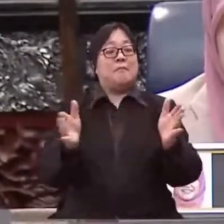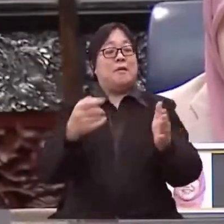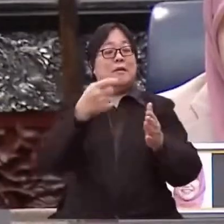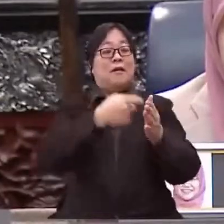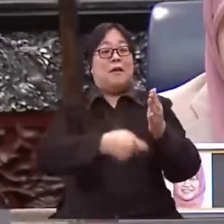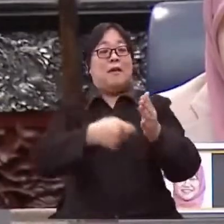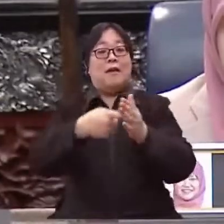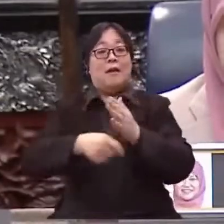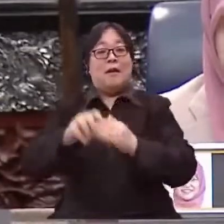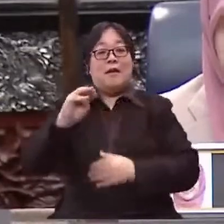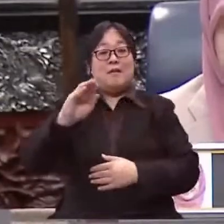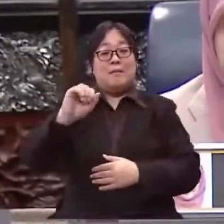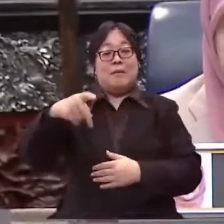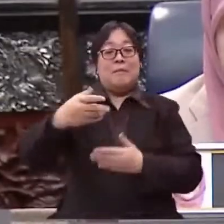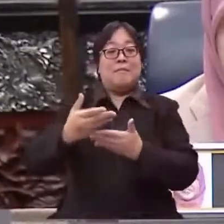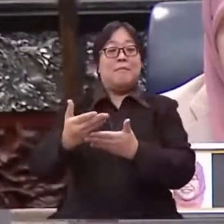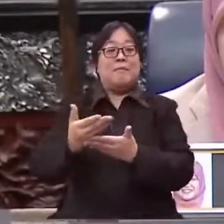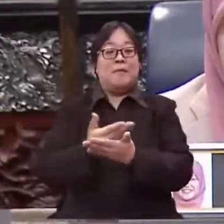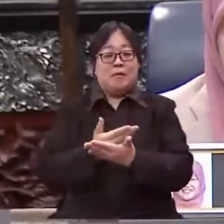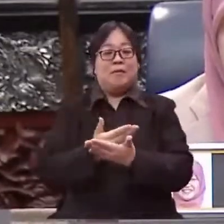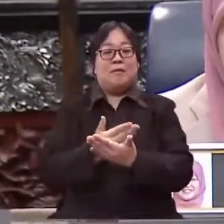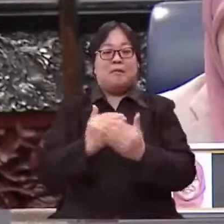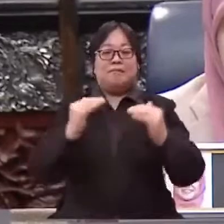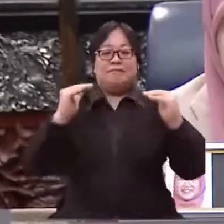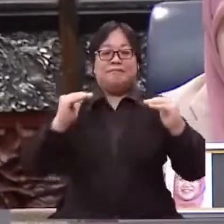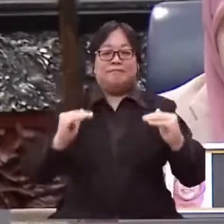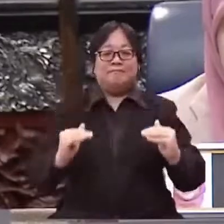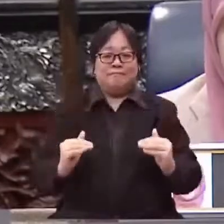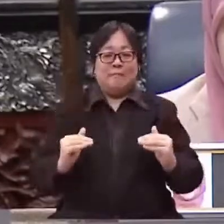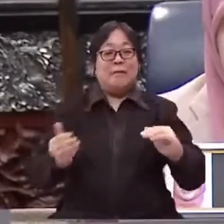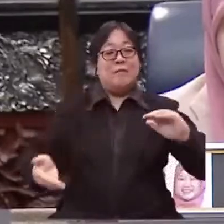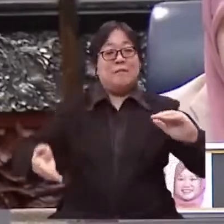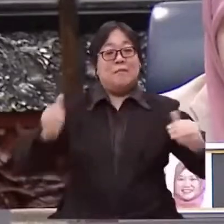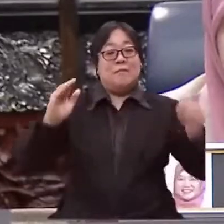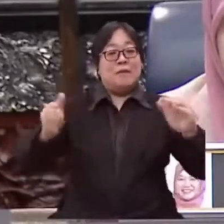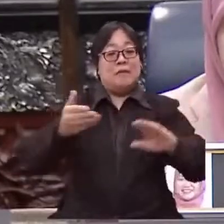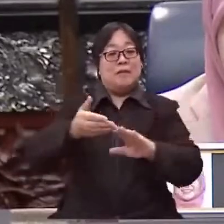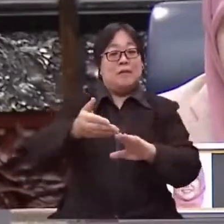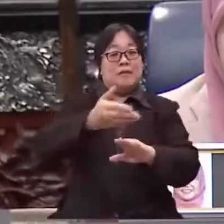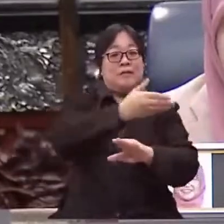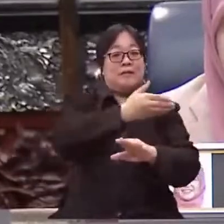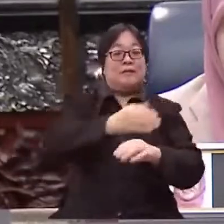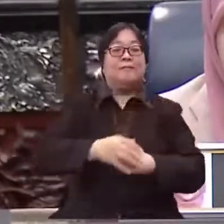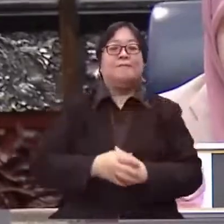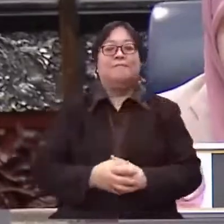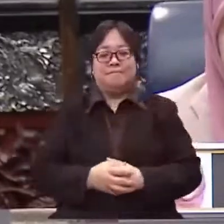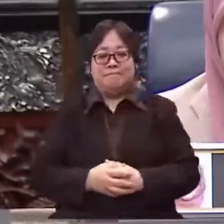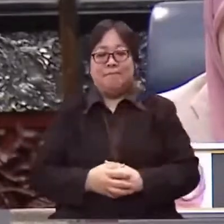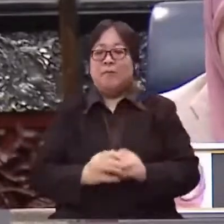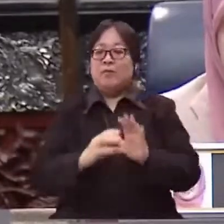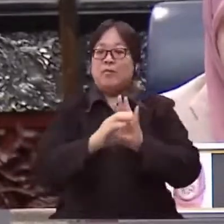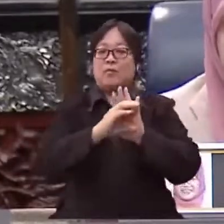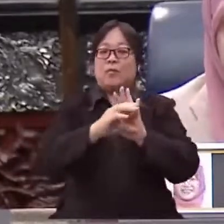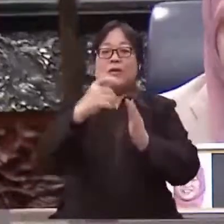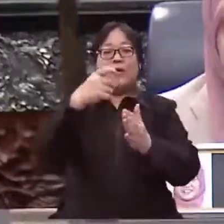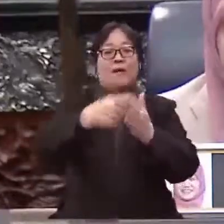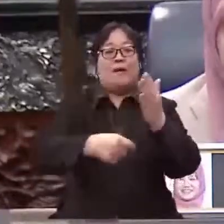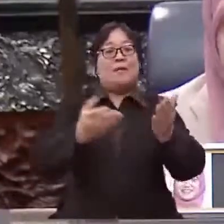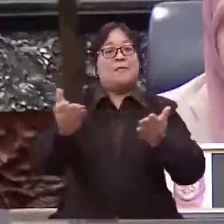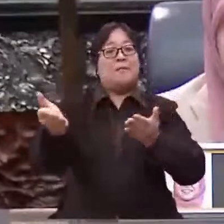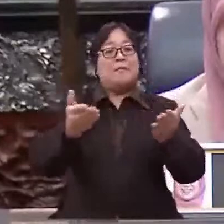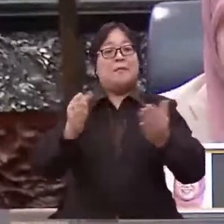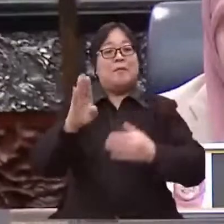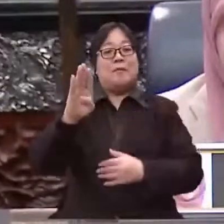ditetapkan di dalam Baru adalah lebih rendah berbanding dengan insert sebelum ini sebagai contoh harga untuk